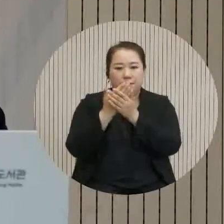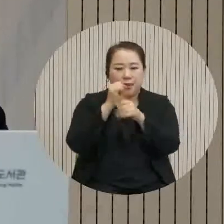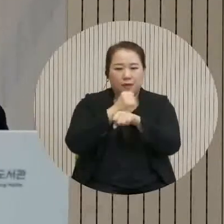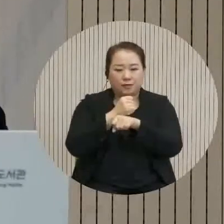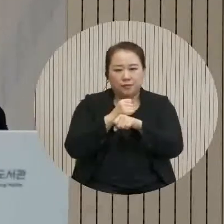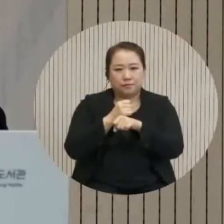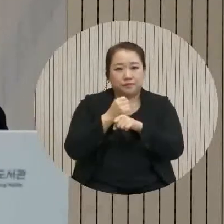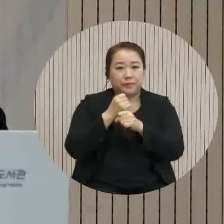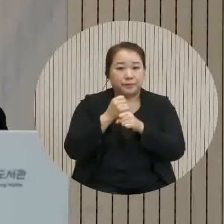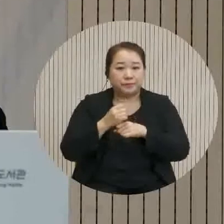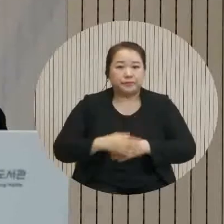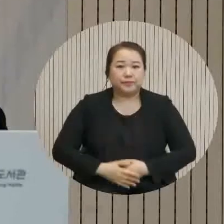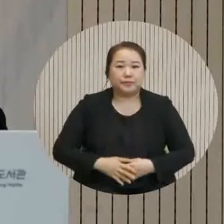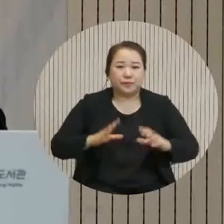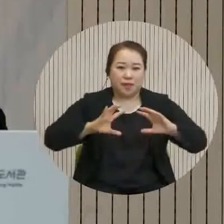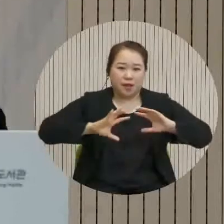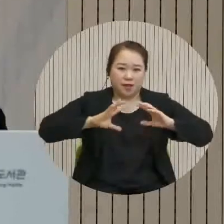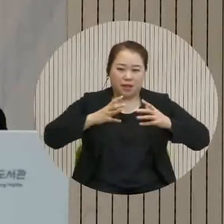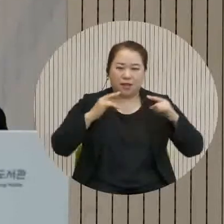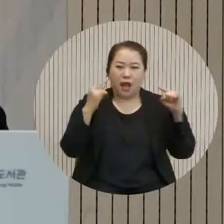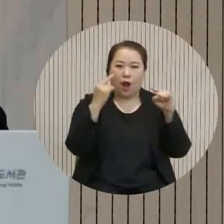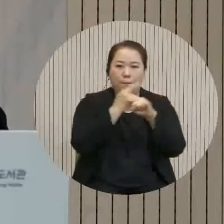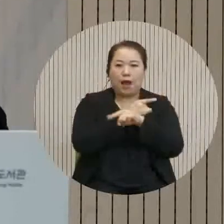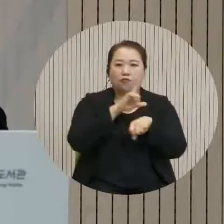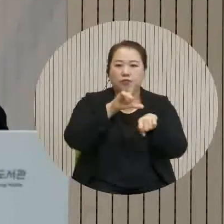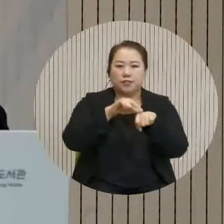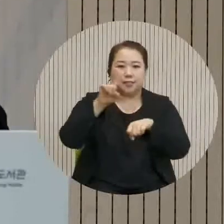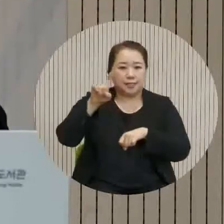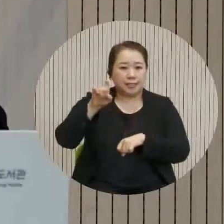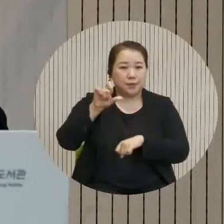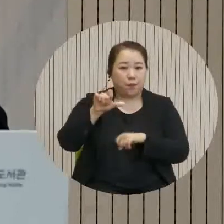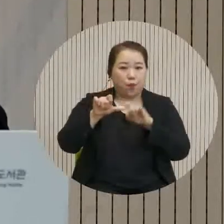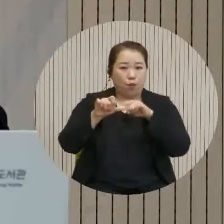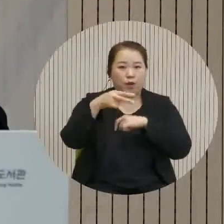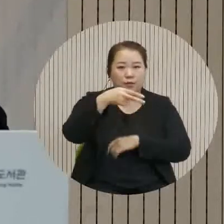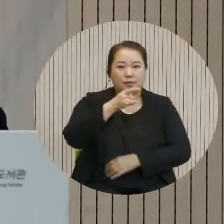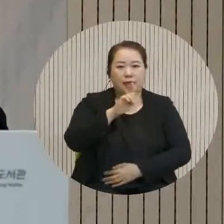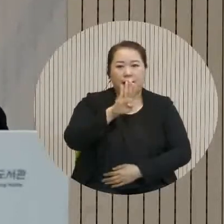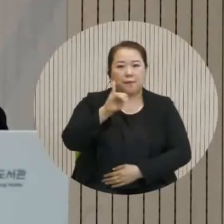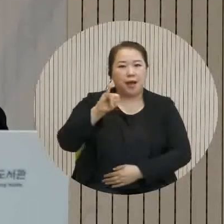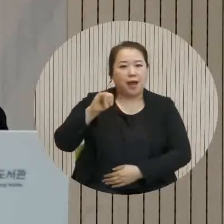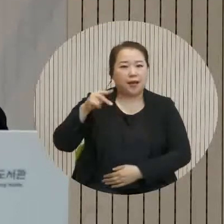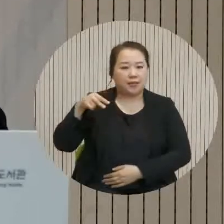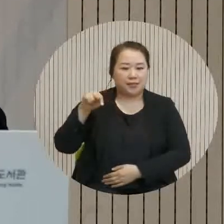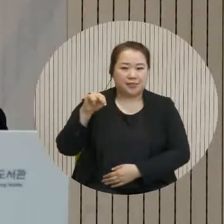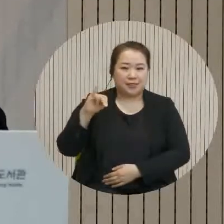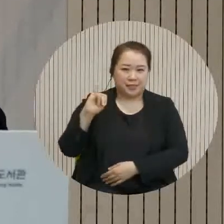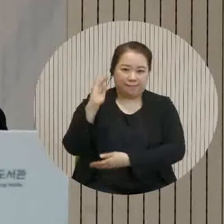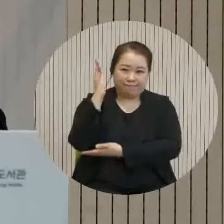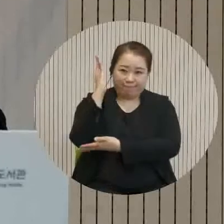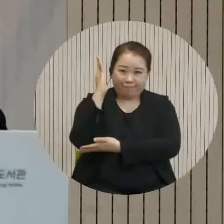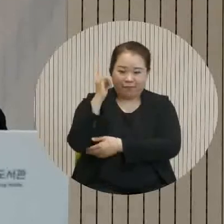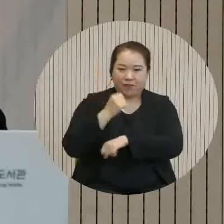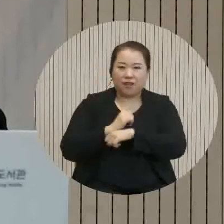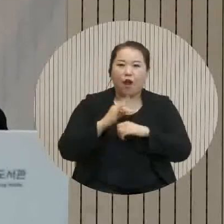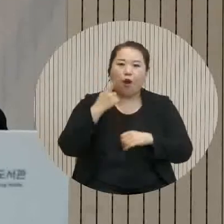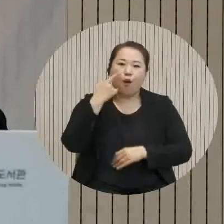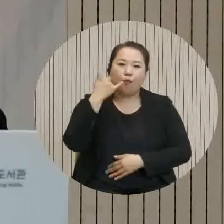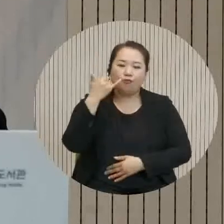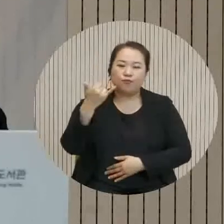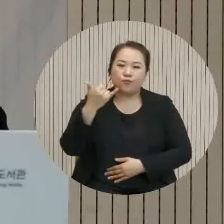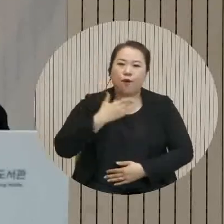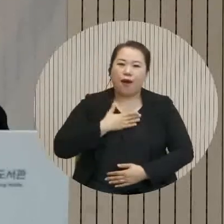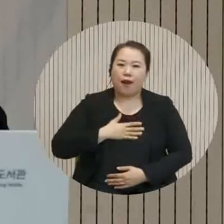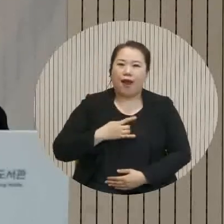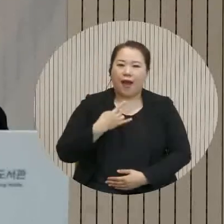또한 세상을 바꾸는 시간 15분이라는 세바시 강연에서 부모가 알아야 할 디지털 육아법이라는